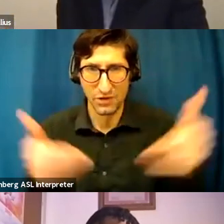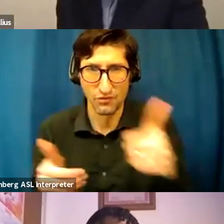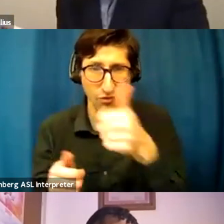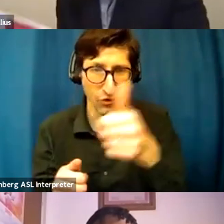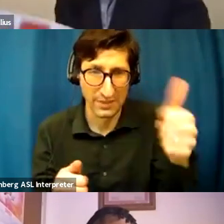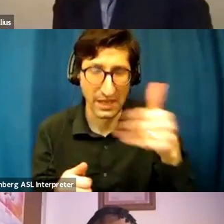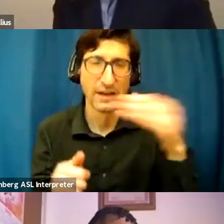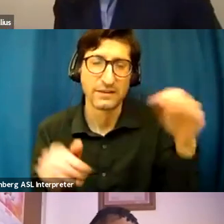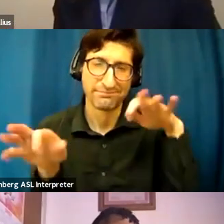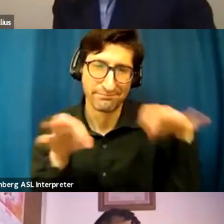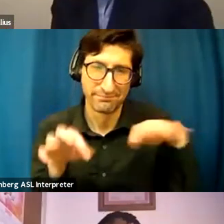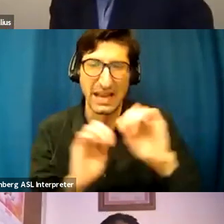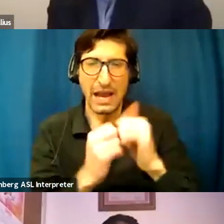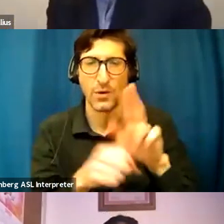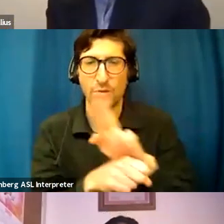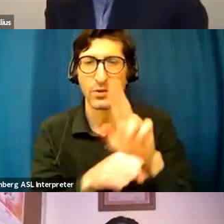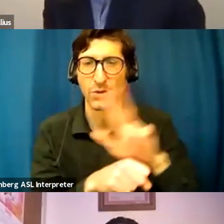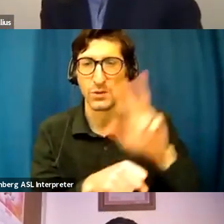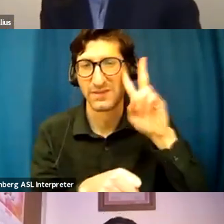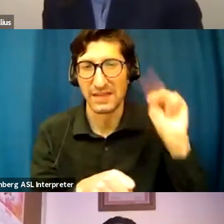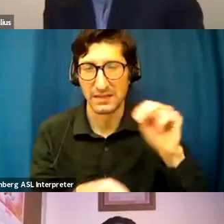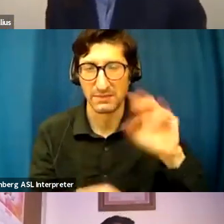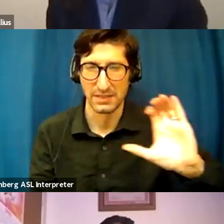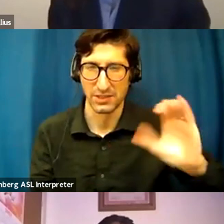and provide Zoom instructions in Vietnamese.